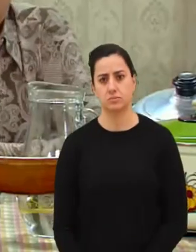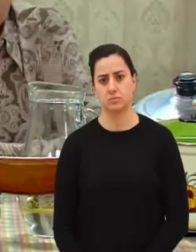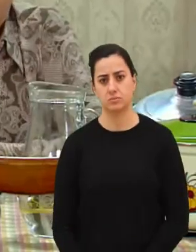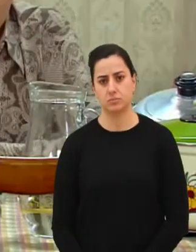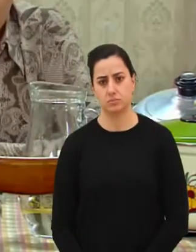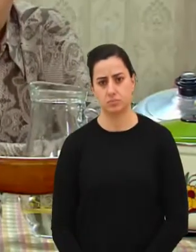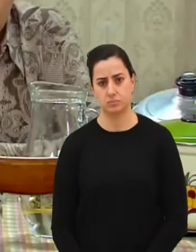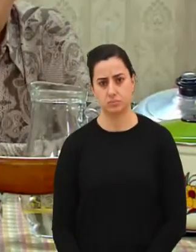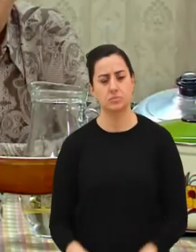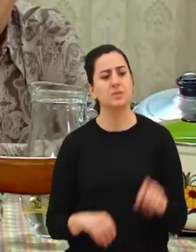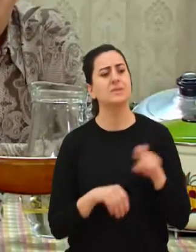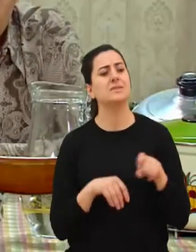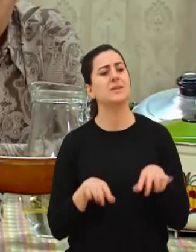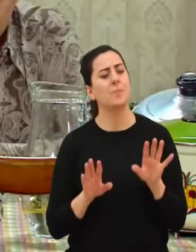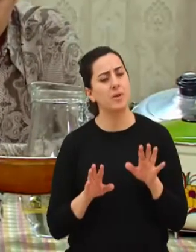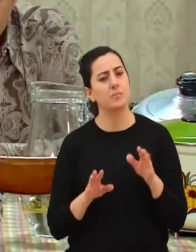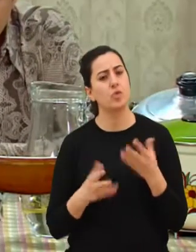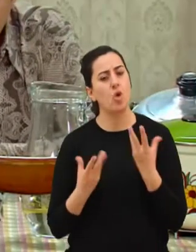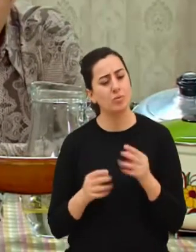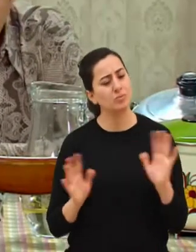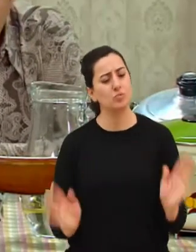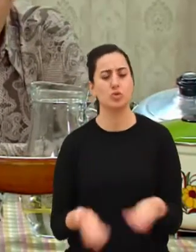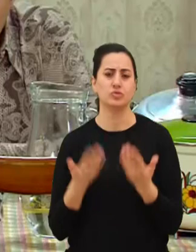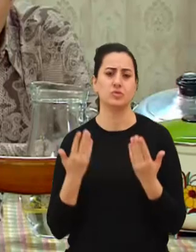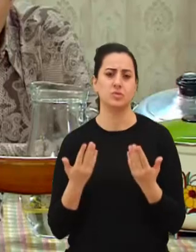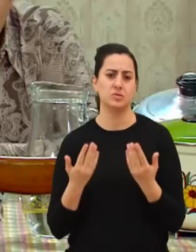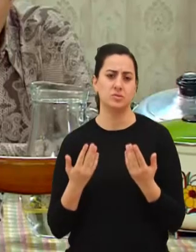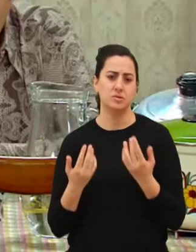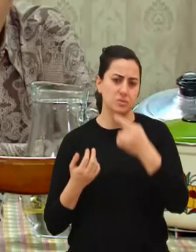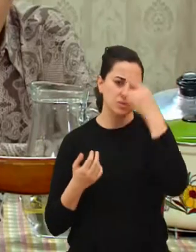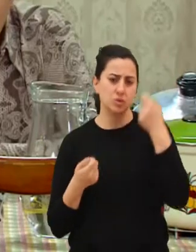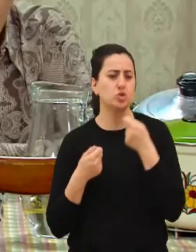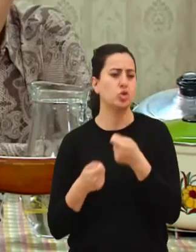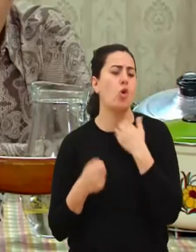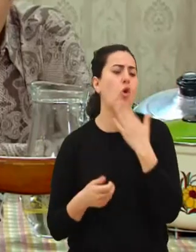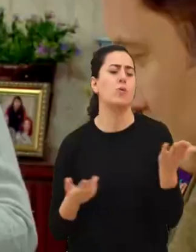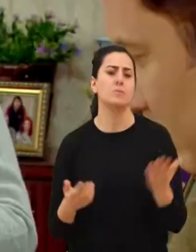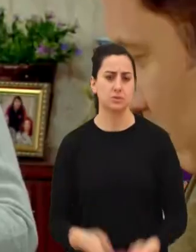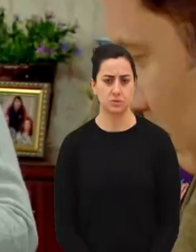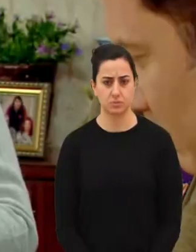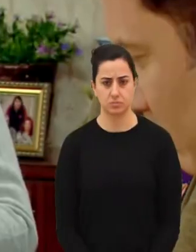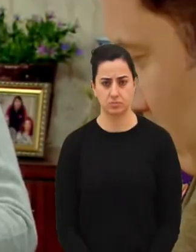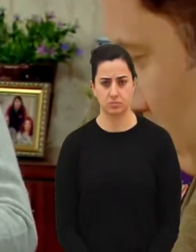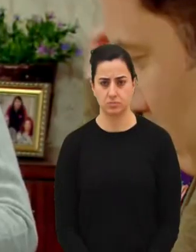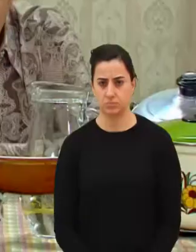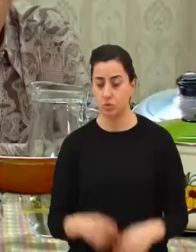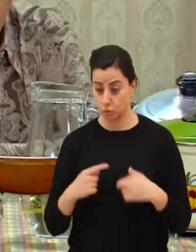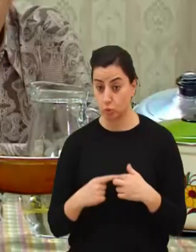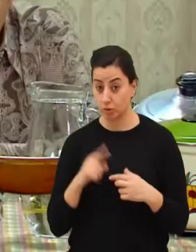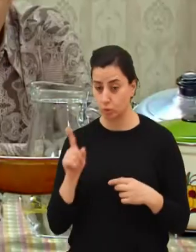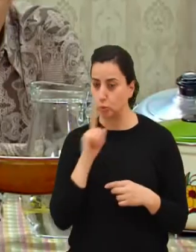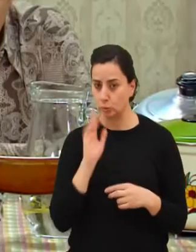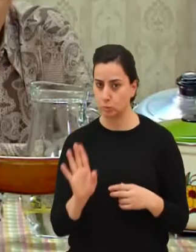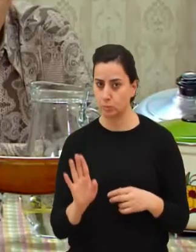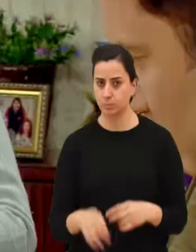Fehmi'ciğim neyse. Sinirlenmesen diye olmuyorsa da olmuyordur. Yani işte fazla da öyle ısrar etmenin bir manası yok yani. Rukiye, sen